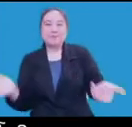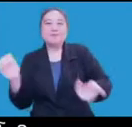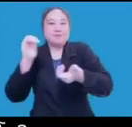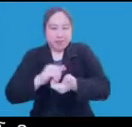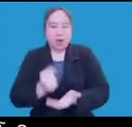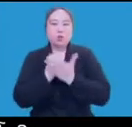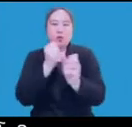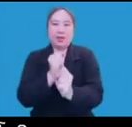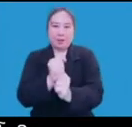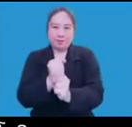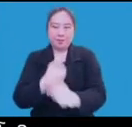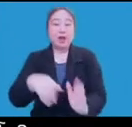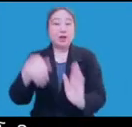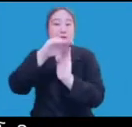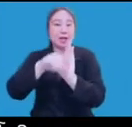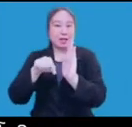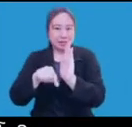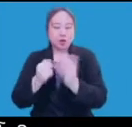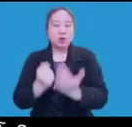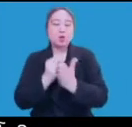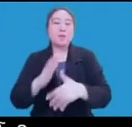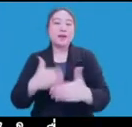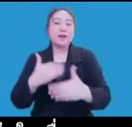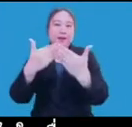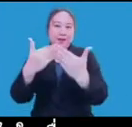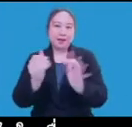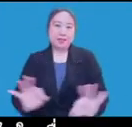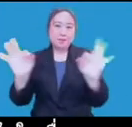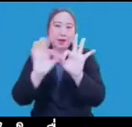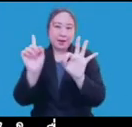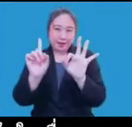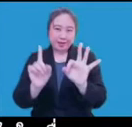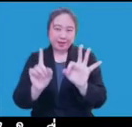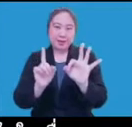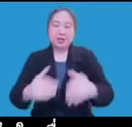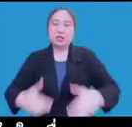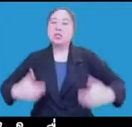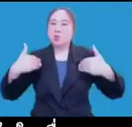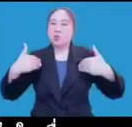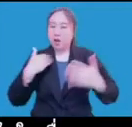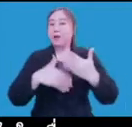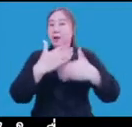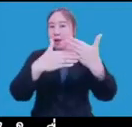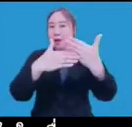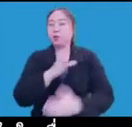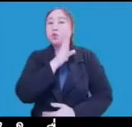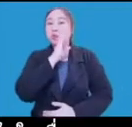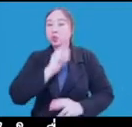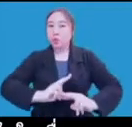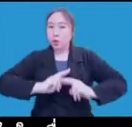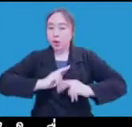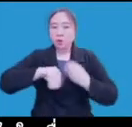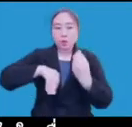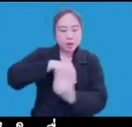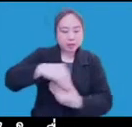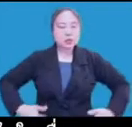ใช้กลไกเหล่านี้นะคะในการพัฒนาเราเน้นที่เรื่องการพัฒนาคุณภาพชีวิตเพราะว่าถ้าคนเราอยู่ได้